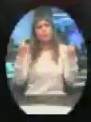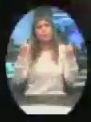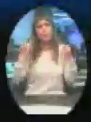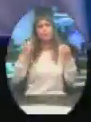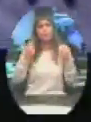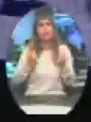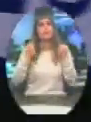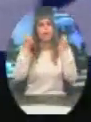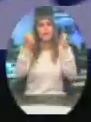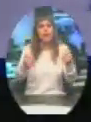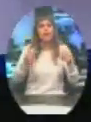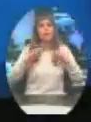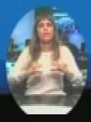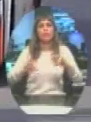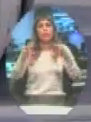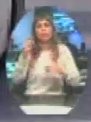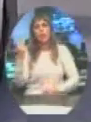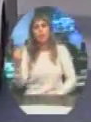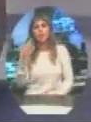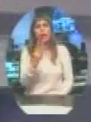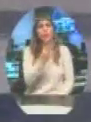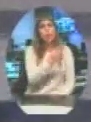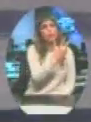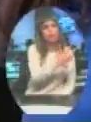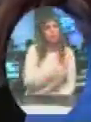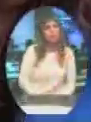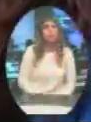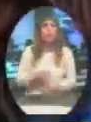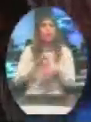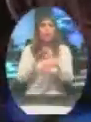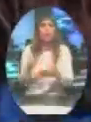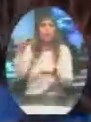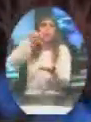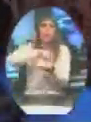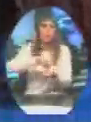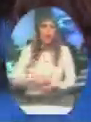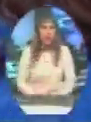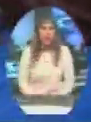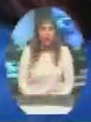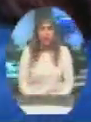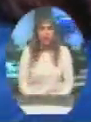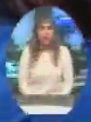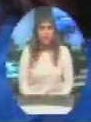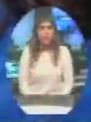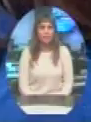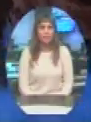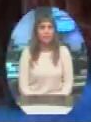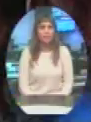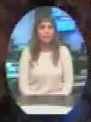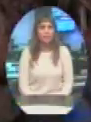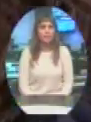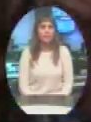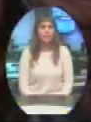הרכבים בכבישים 1 ו-443 המובילים לבירה. כל הסופרים מעלים את